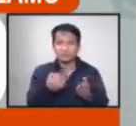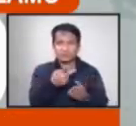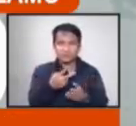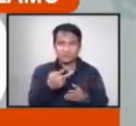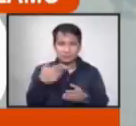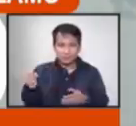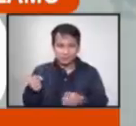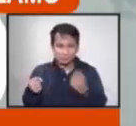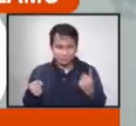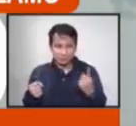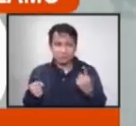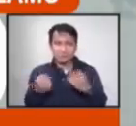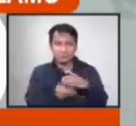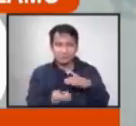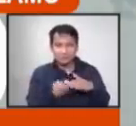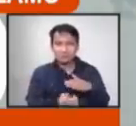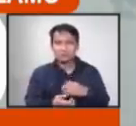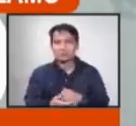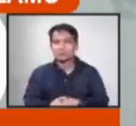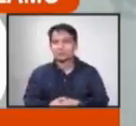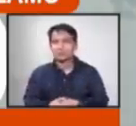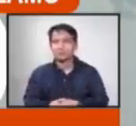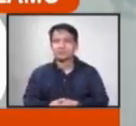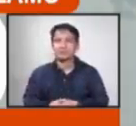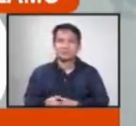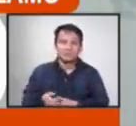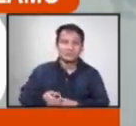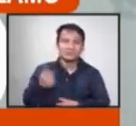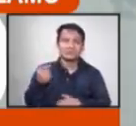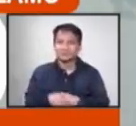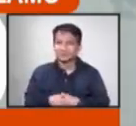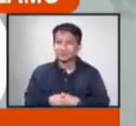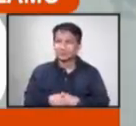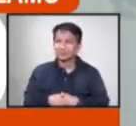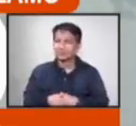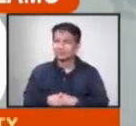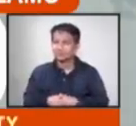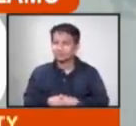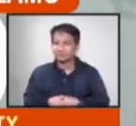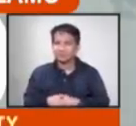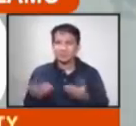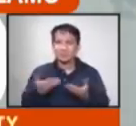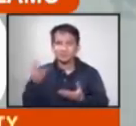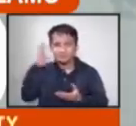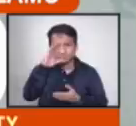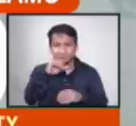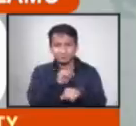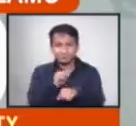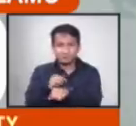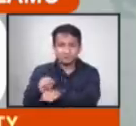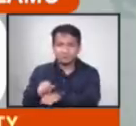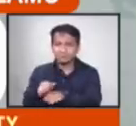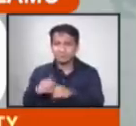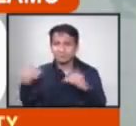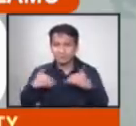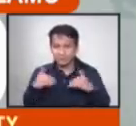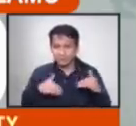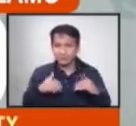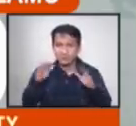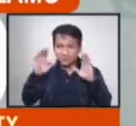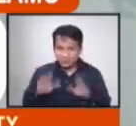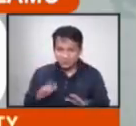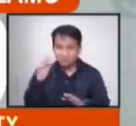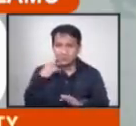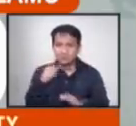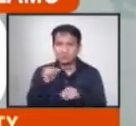high school, isang elementary? Tinatanong ko lang sa'yo. Sino ba gumastos na nasa pasukan? O, bakit? Pasukan kung saan ako nagtrabaho, nagko-comity nila ako kahit linggo?